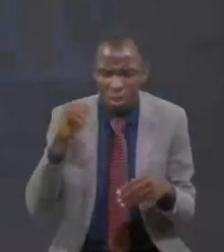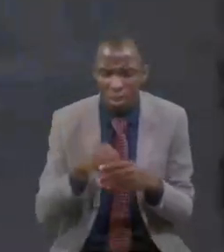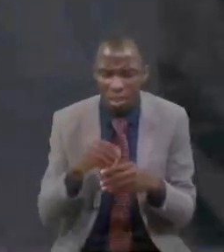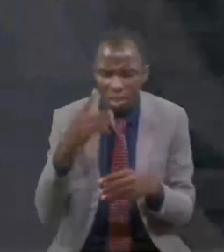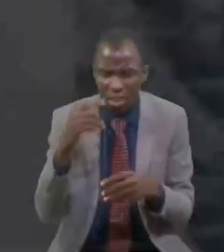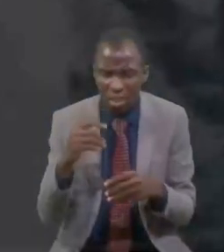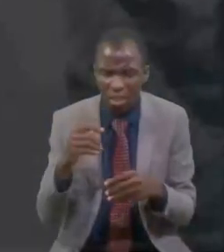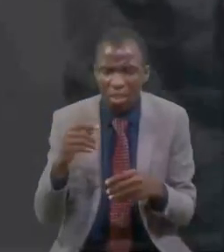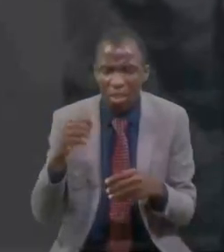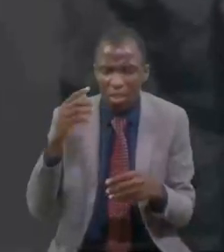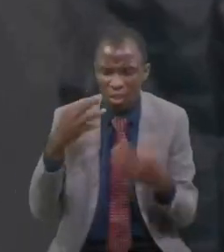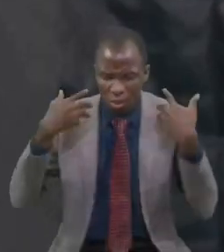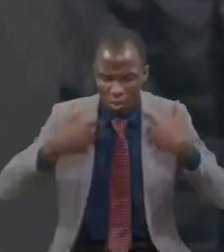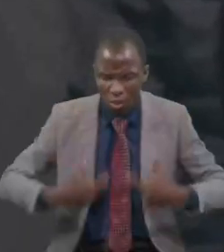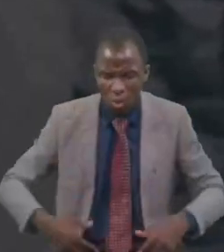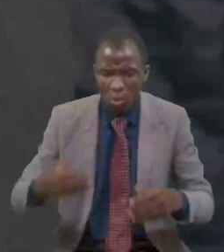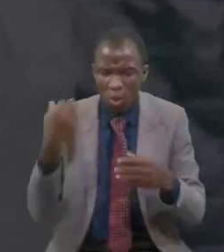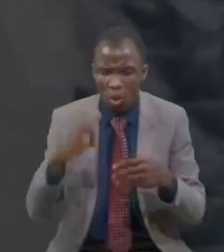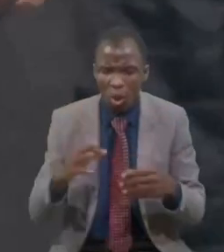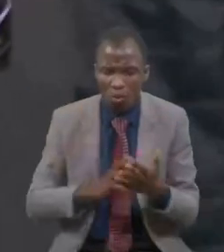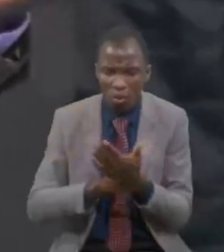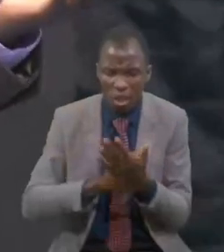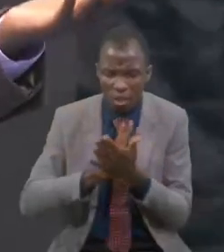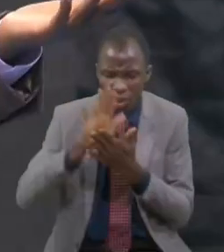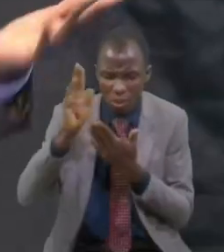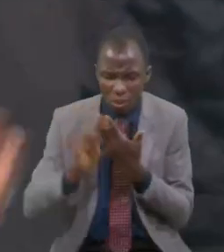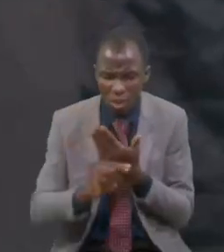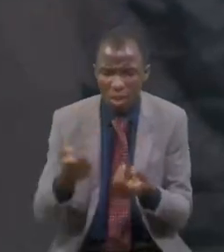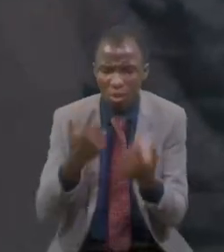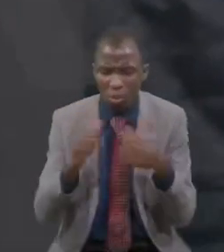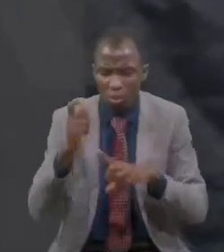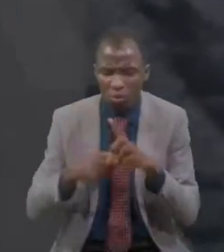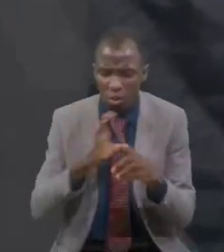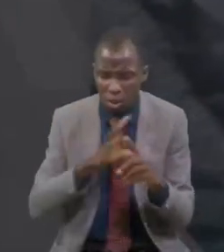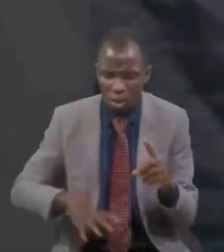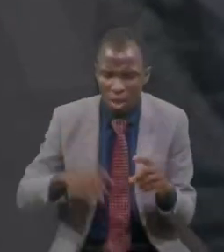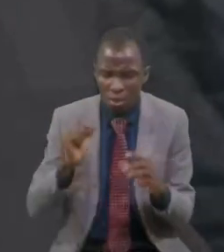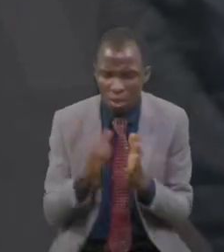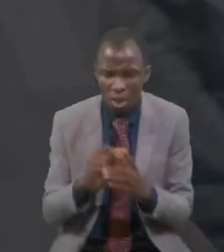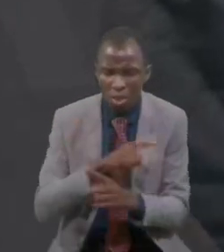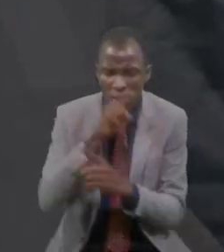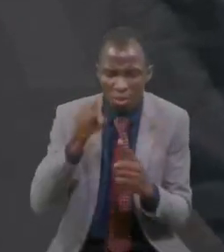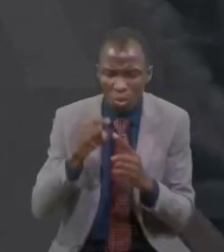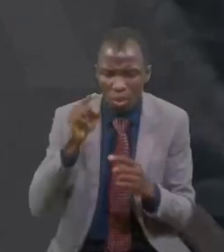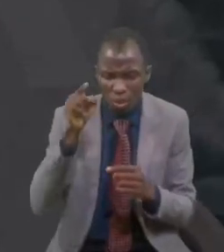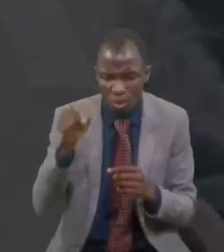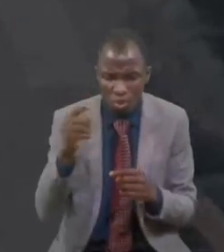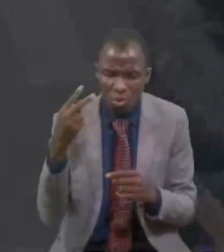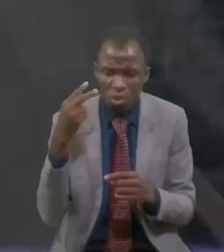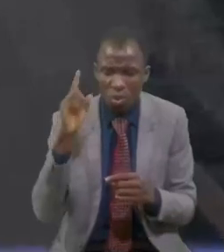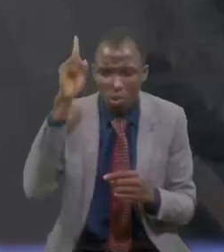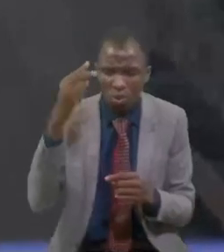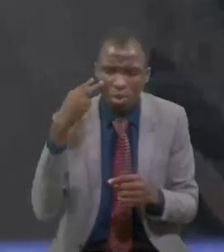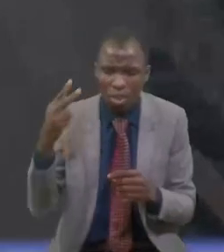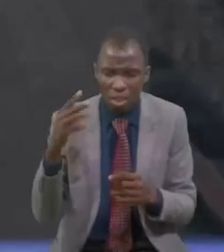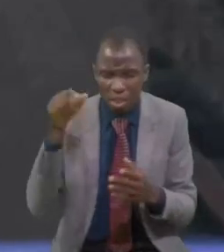de la robe de la justice venant de Christ afin que quand tu les vois tu